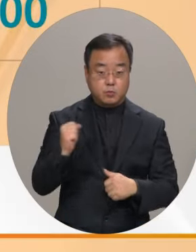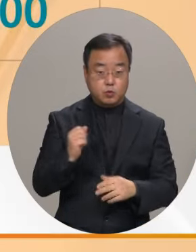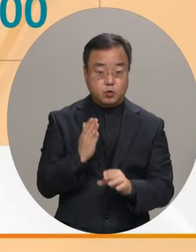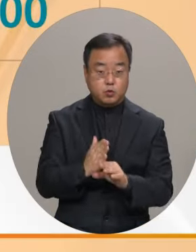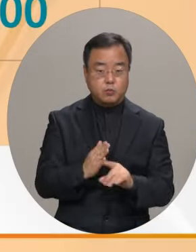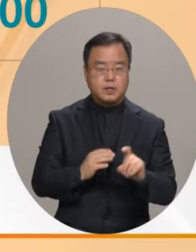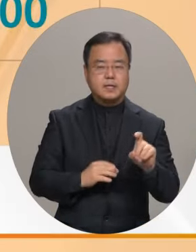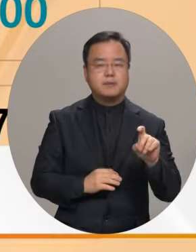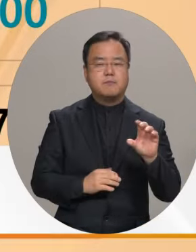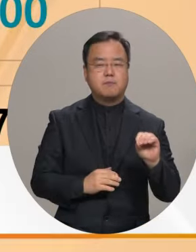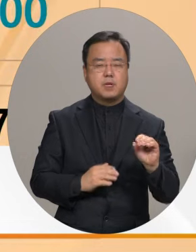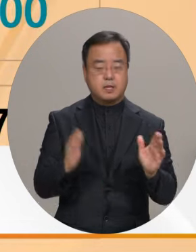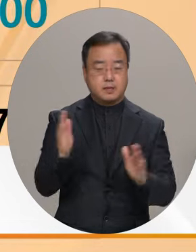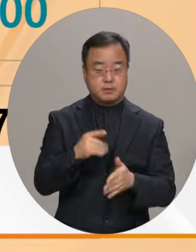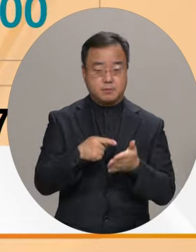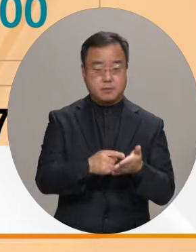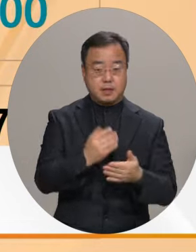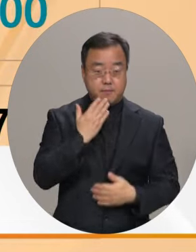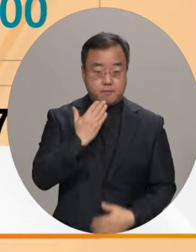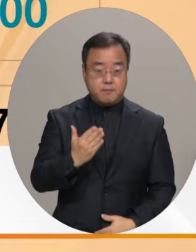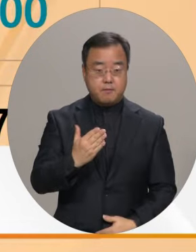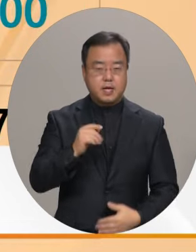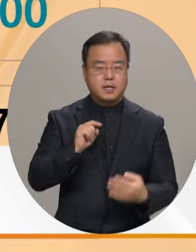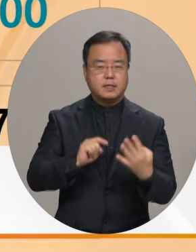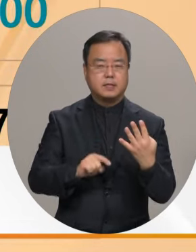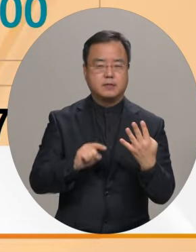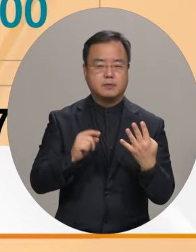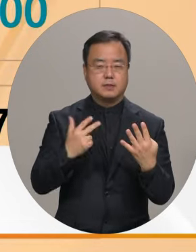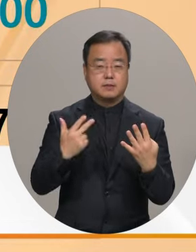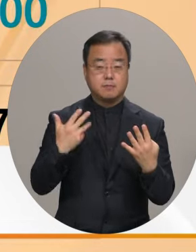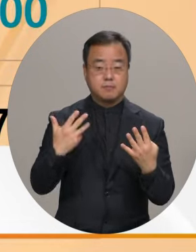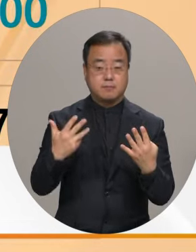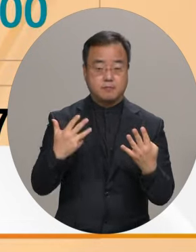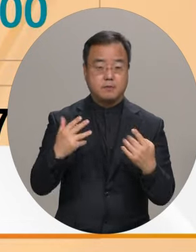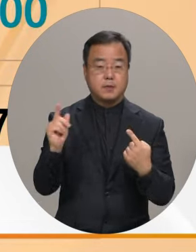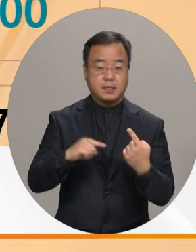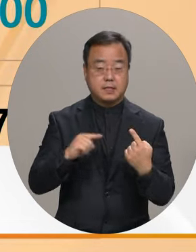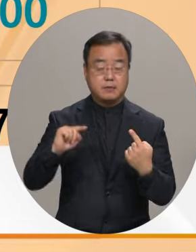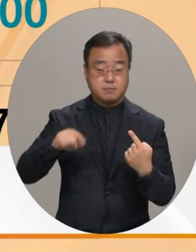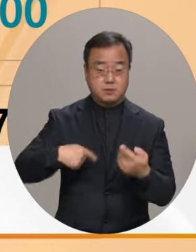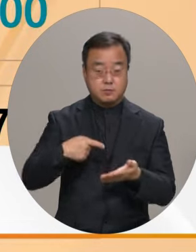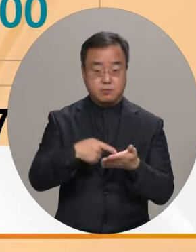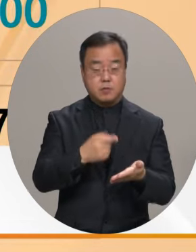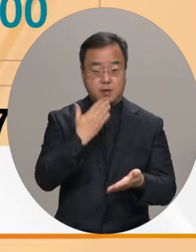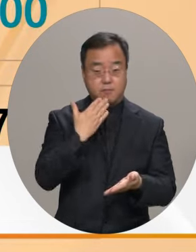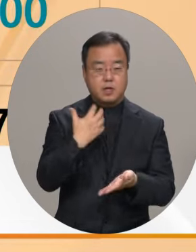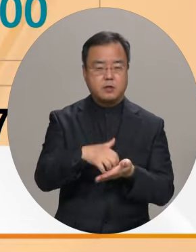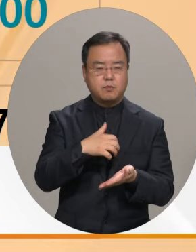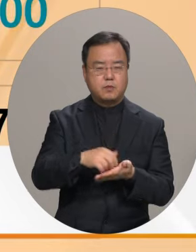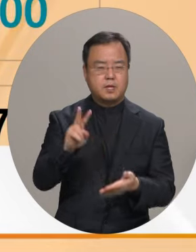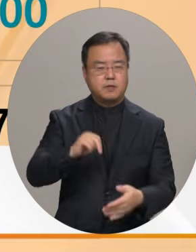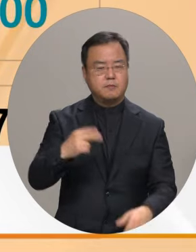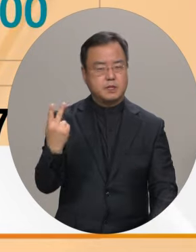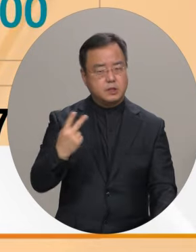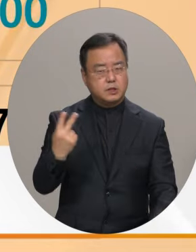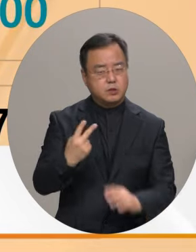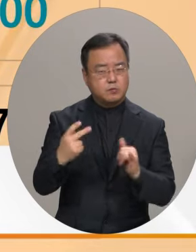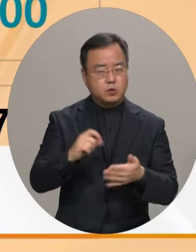하게 될 것으로 분석되고 4.78이라고 하는 1인당 지원 건수로 계산을 하면 대략 한 22,000명 기존의